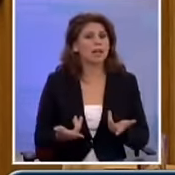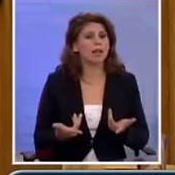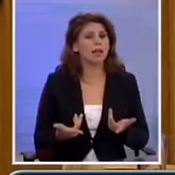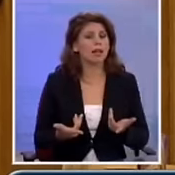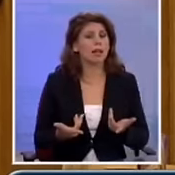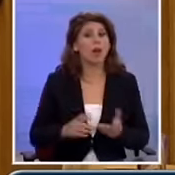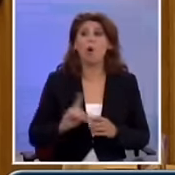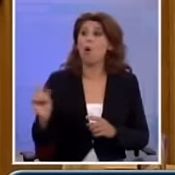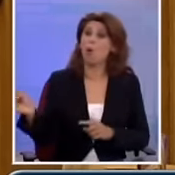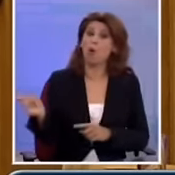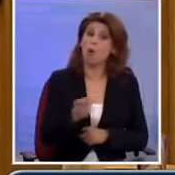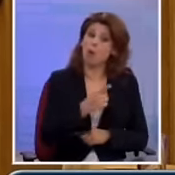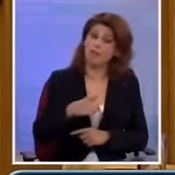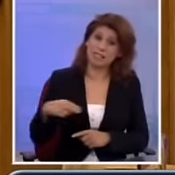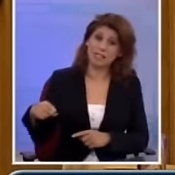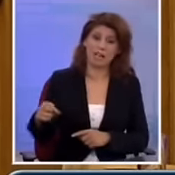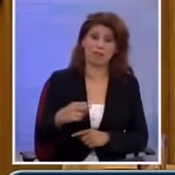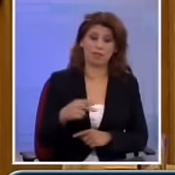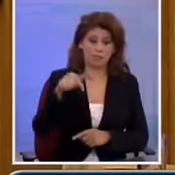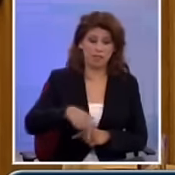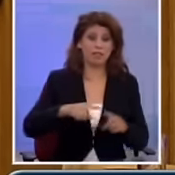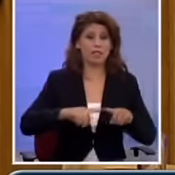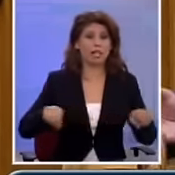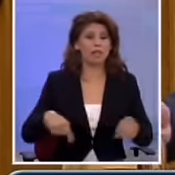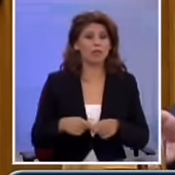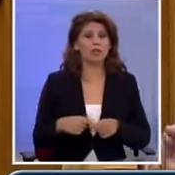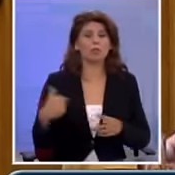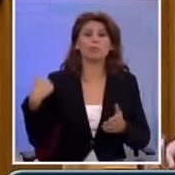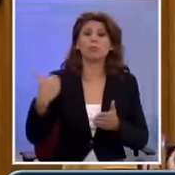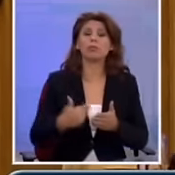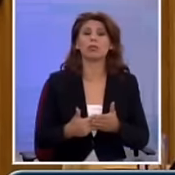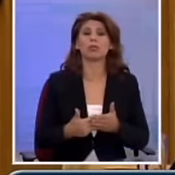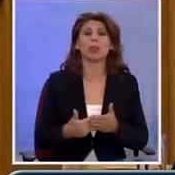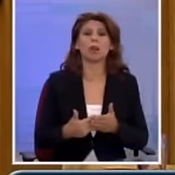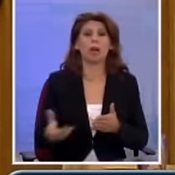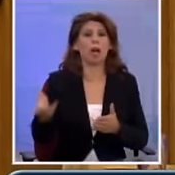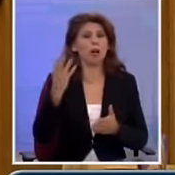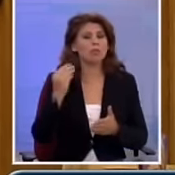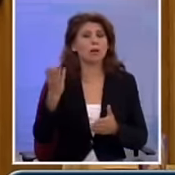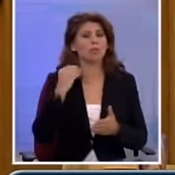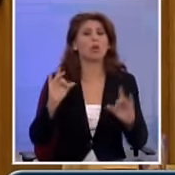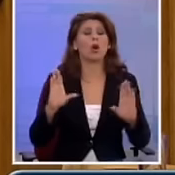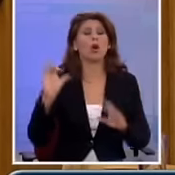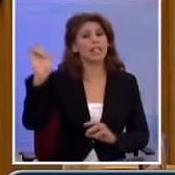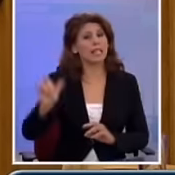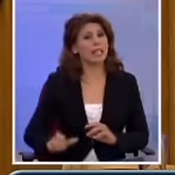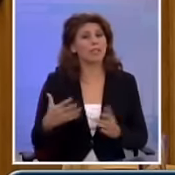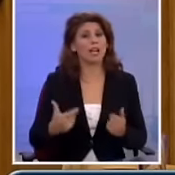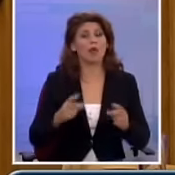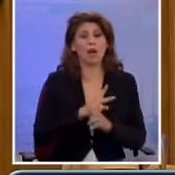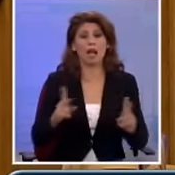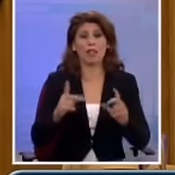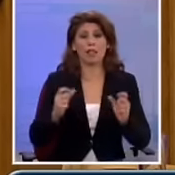όλοι αυτοί συνάδελφοι μέσα σε αυτή την αίθουσα που τόσο καιρό μας βομβαρδίζουν χωρίς οι ίδιοι να παίρνουν σαφή